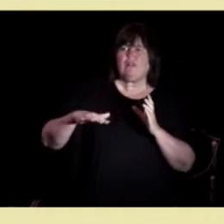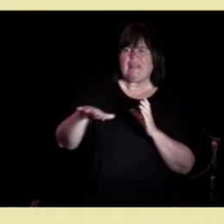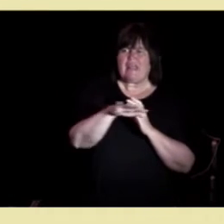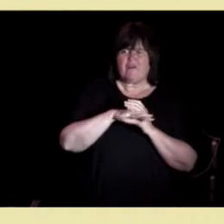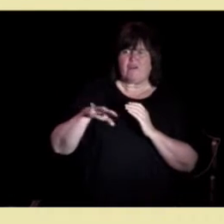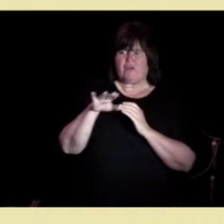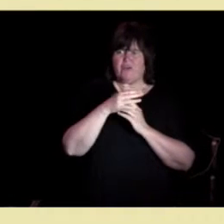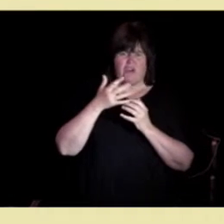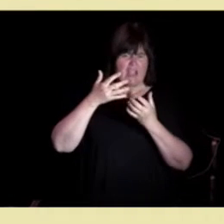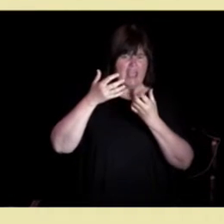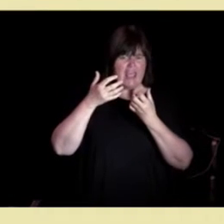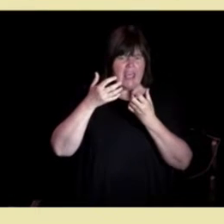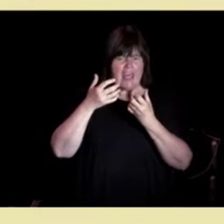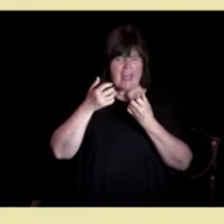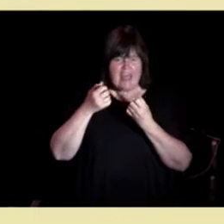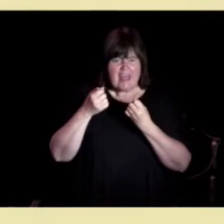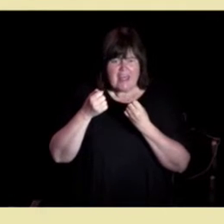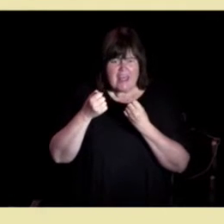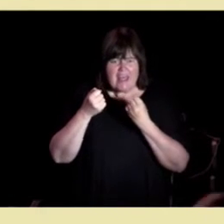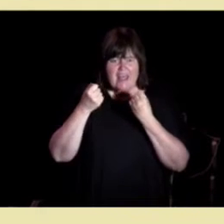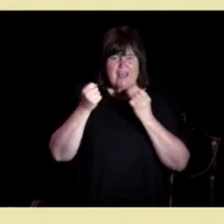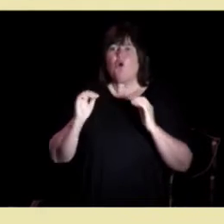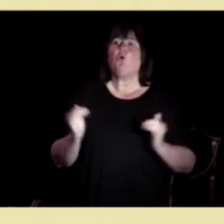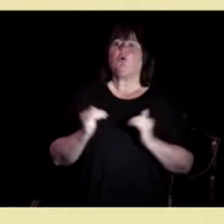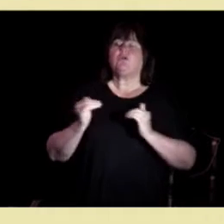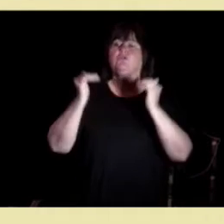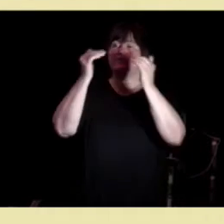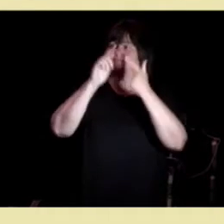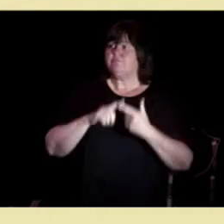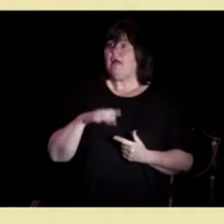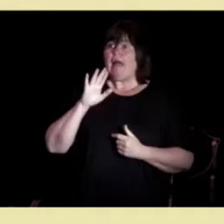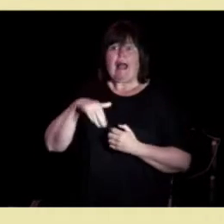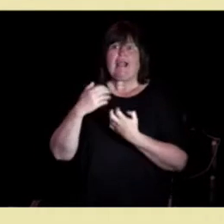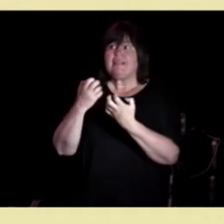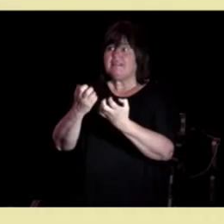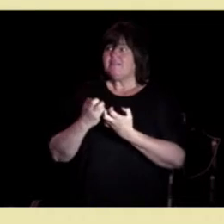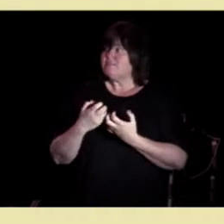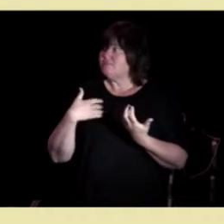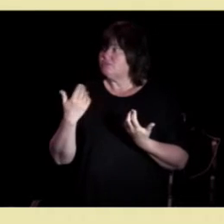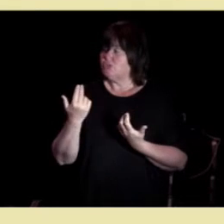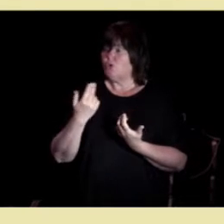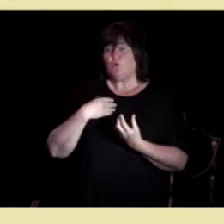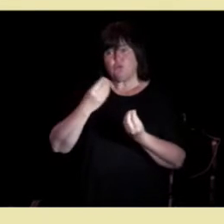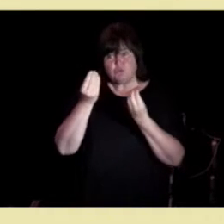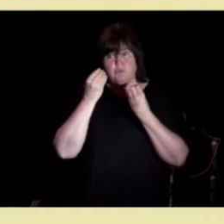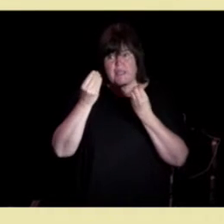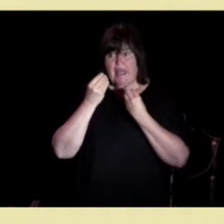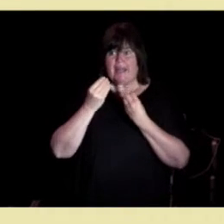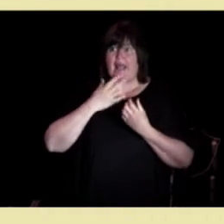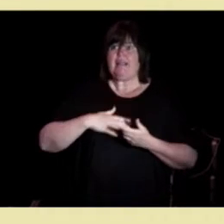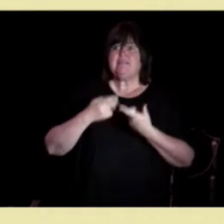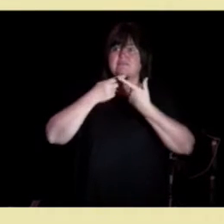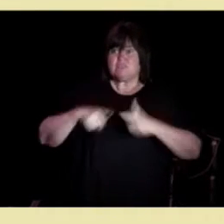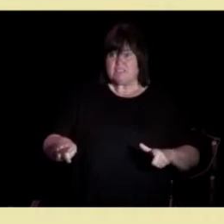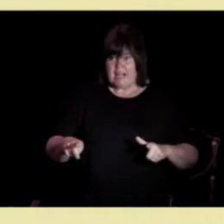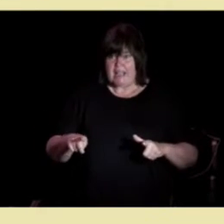Er det interessant å bry seg om å dokumentere og studere forskjeller i helsetjenesteforbruk?